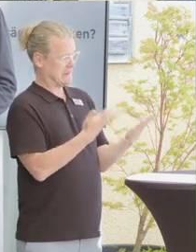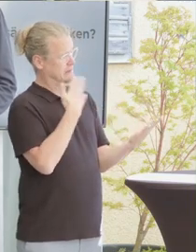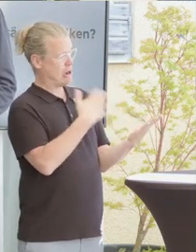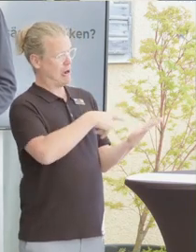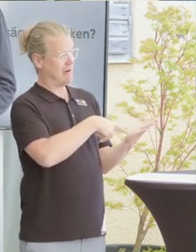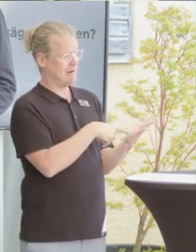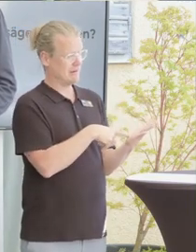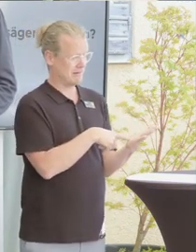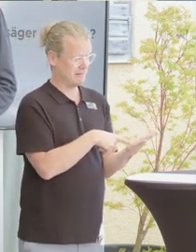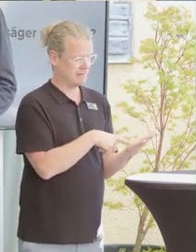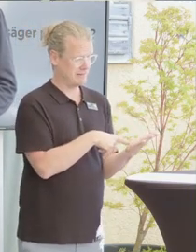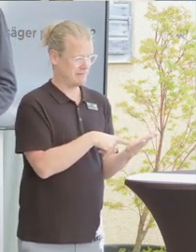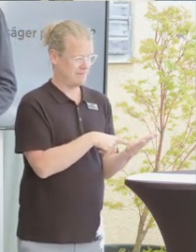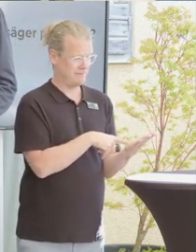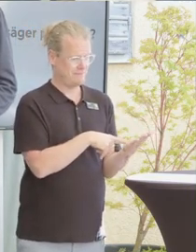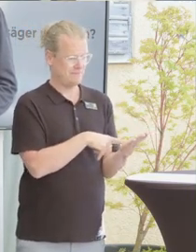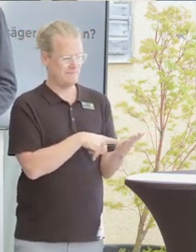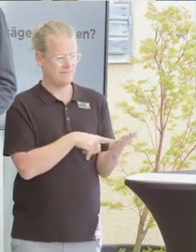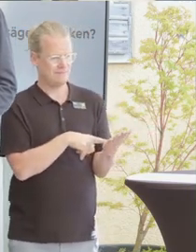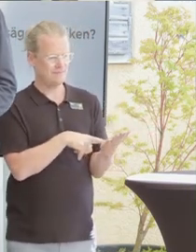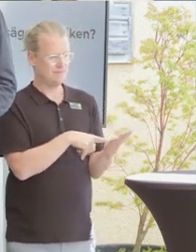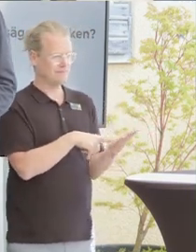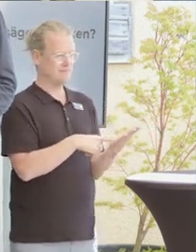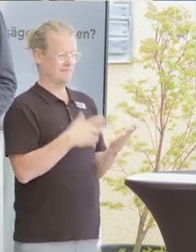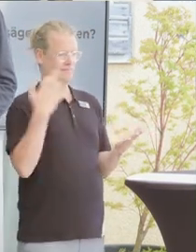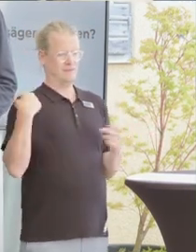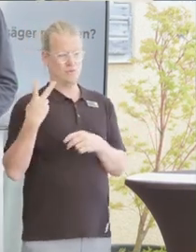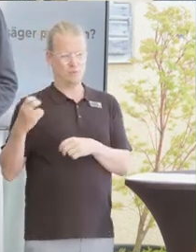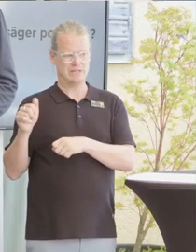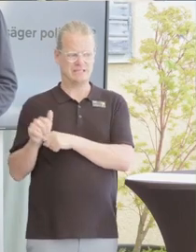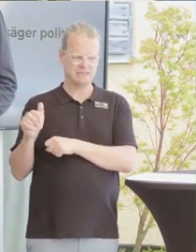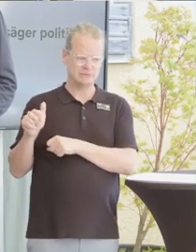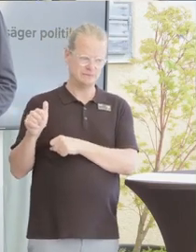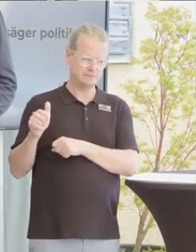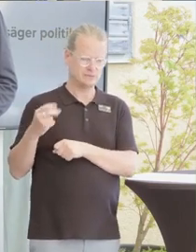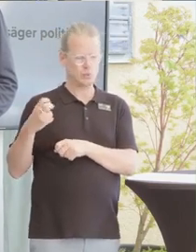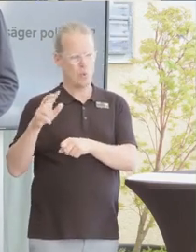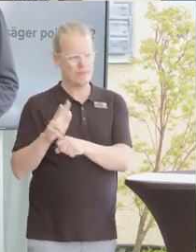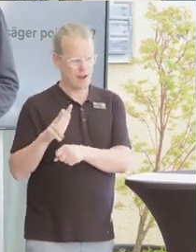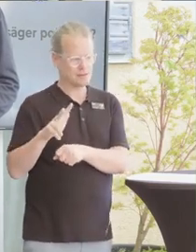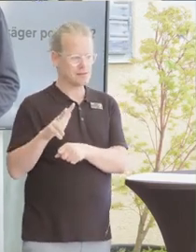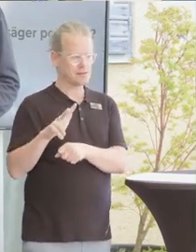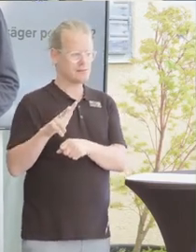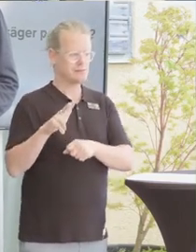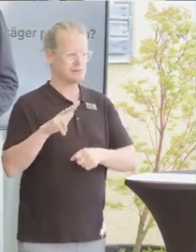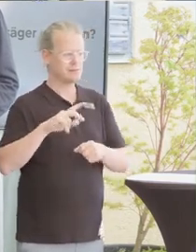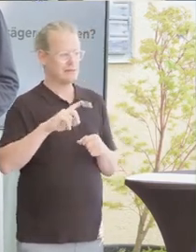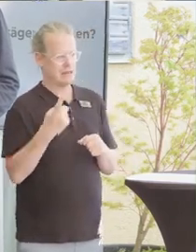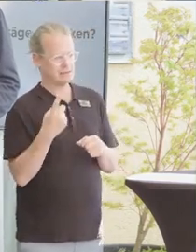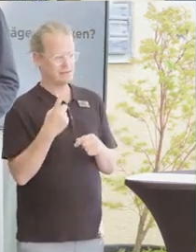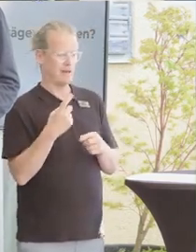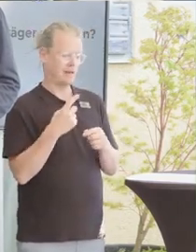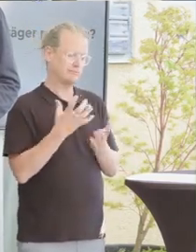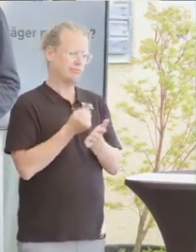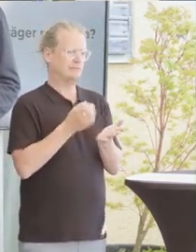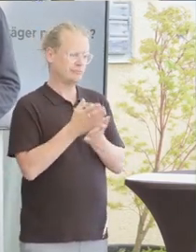skrevs kanske 2016, 2018, röstades igenom 2019. Alltså det var ju ingen, eller några, men det var ju inte många som